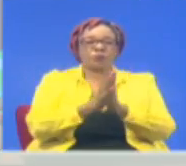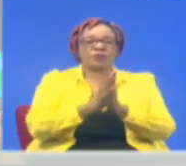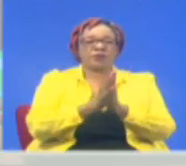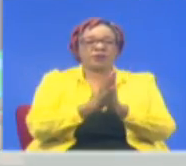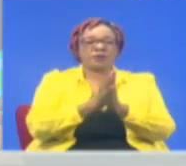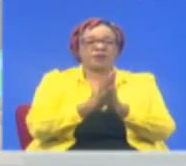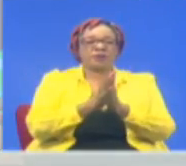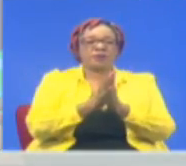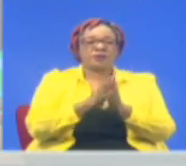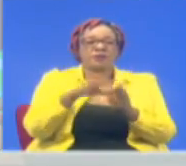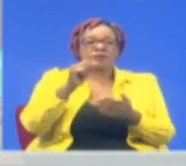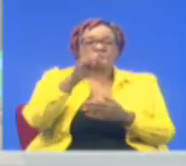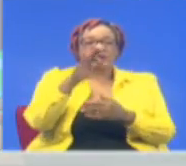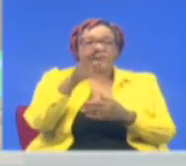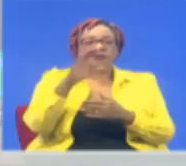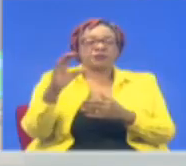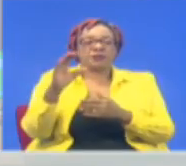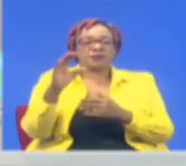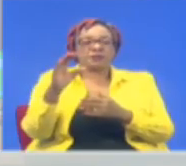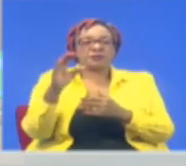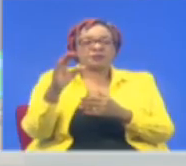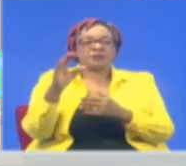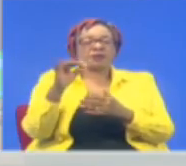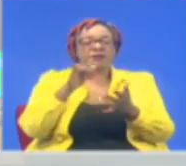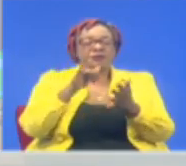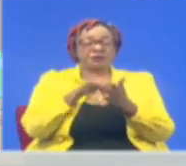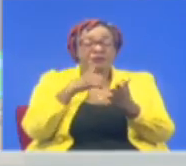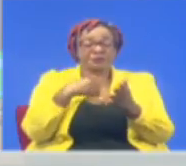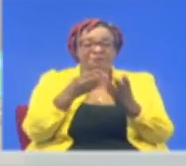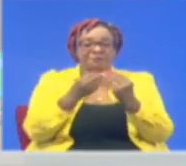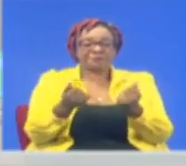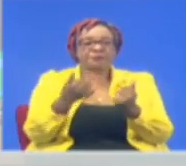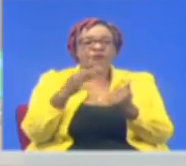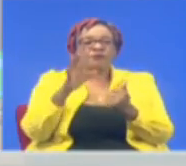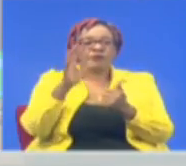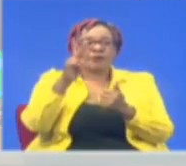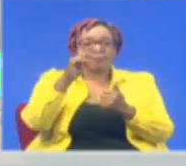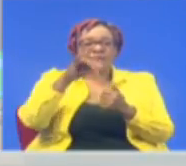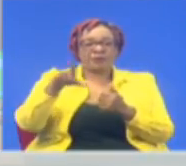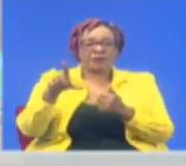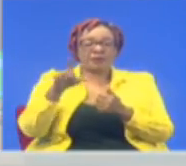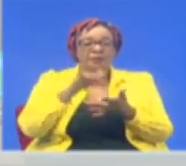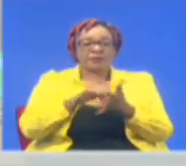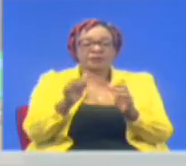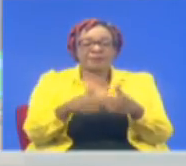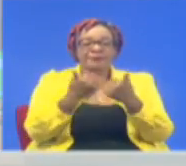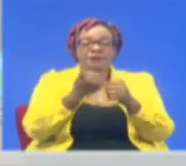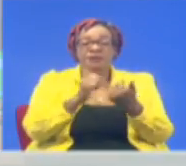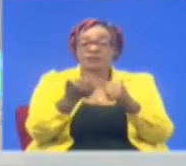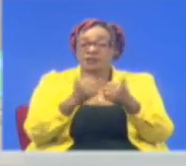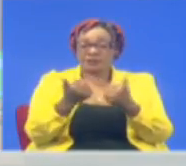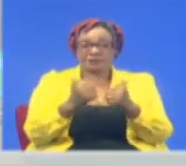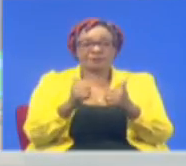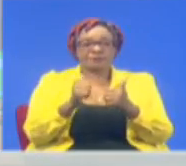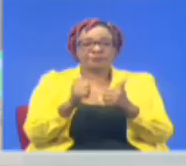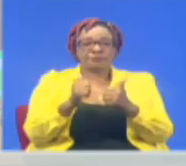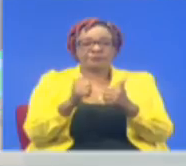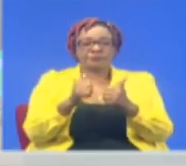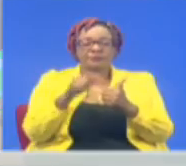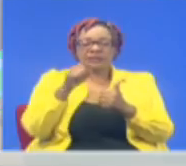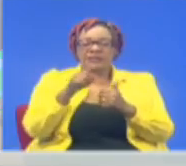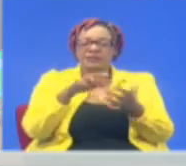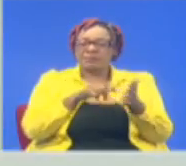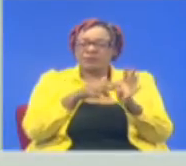tangu jadi AFC Leopards katika mechi ya kuwania ubingwa ligi kuu ya kandanda humu nchini iliyokuwa uwanjani Kasarani. Sare hii ina maana kuwa